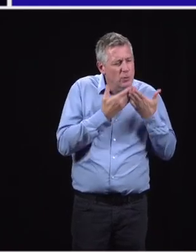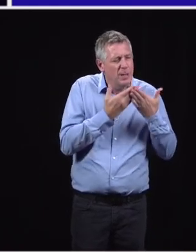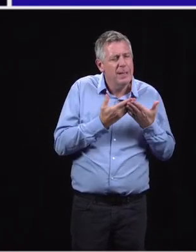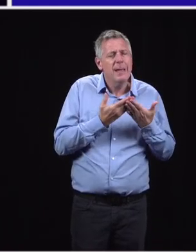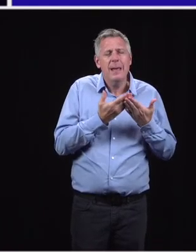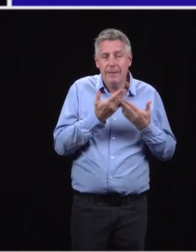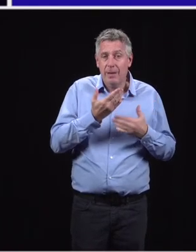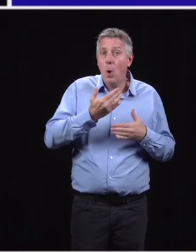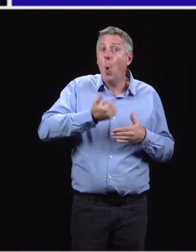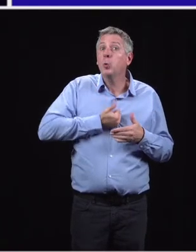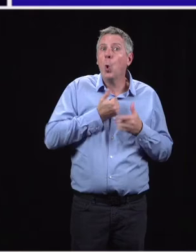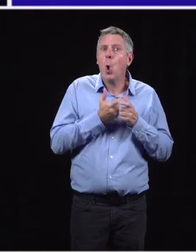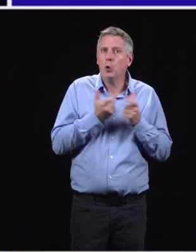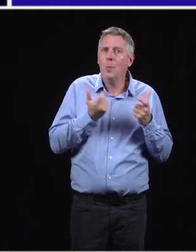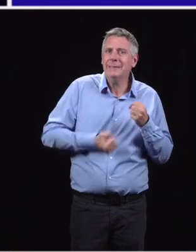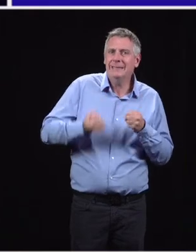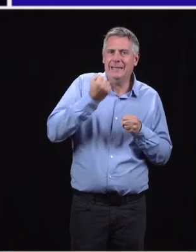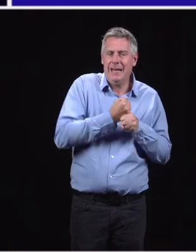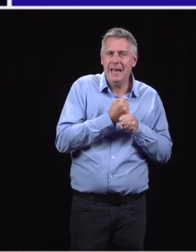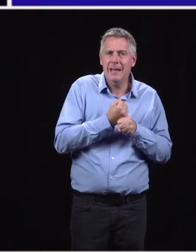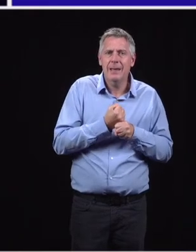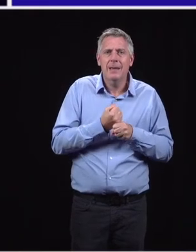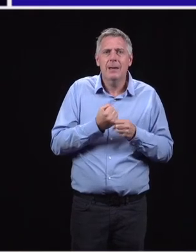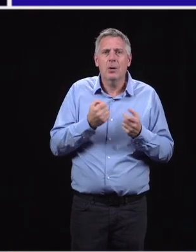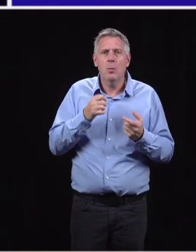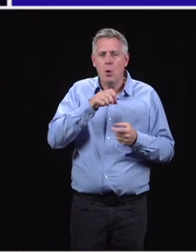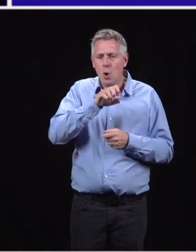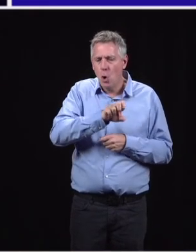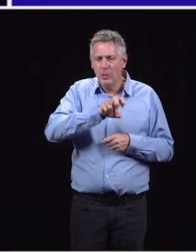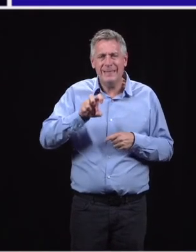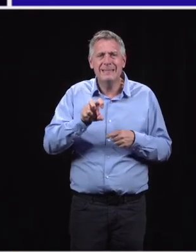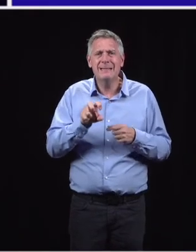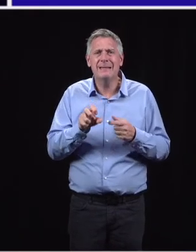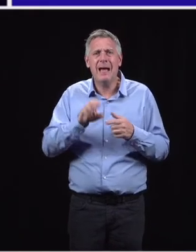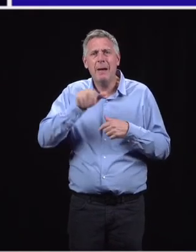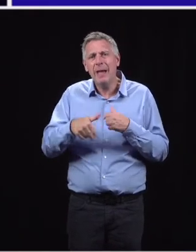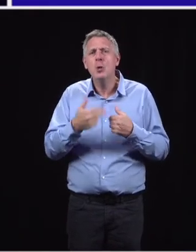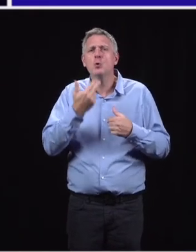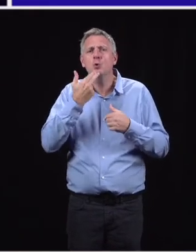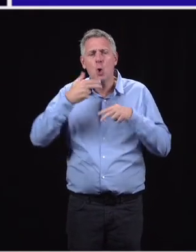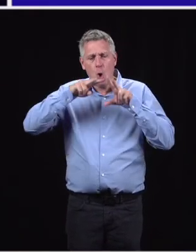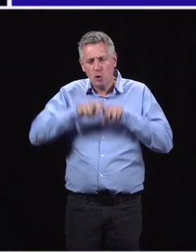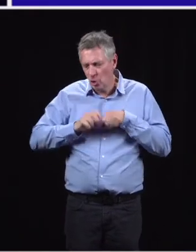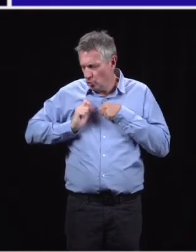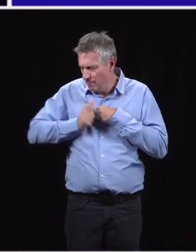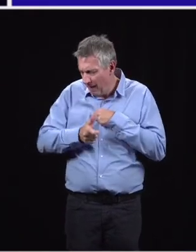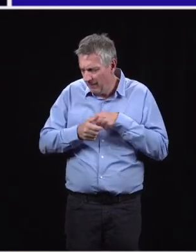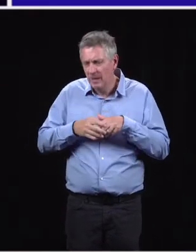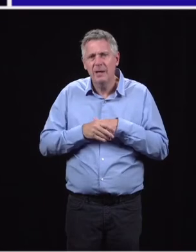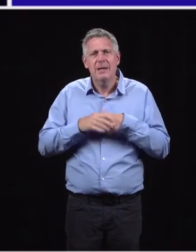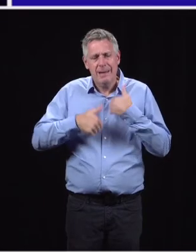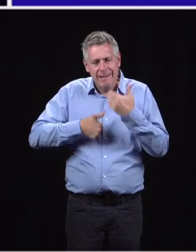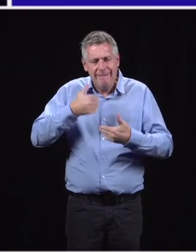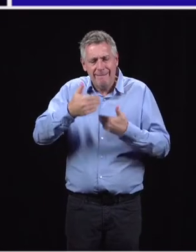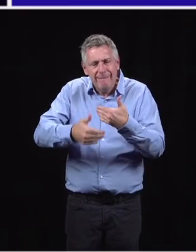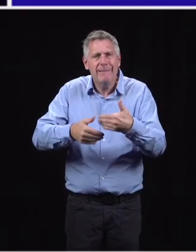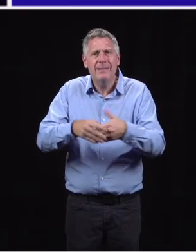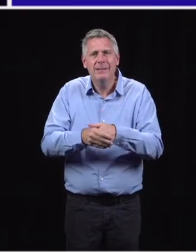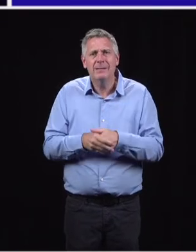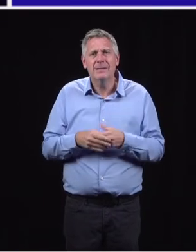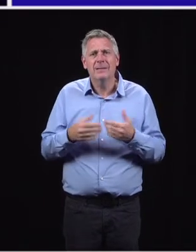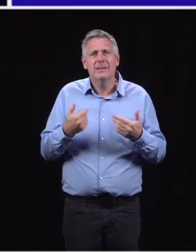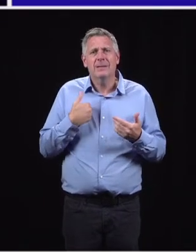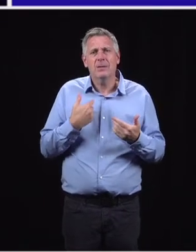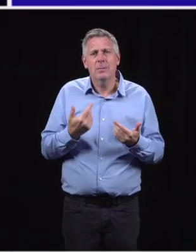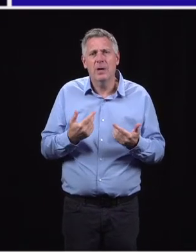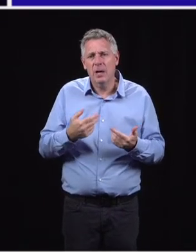mon auto-entreprise pour faire de lui X pour ensuite faire de la newsorerie search et maintenant plutôt pour parce que je suis donc